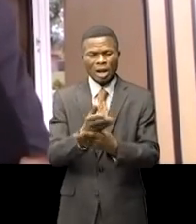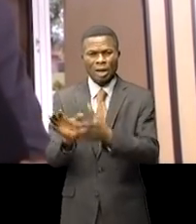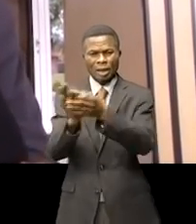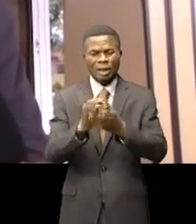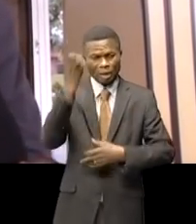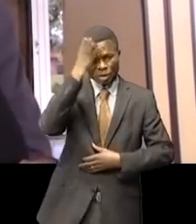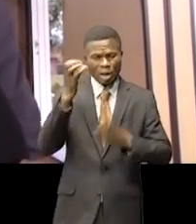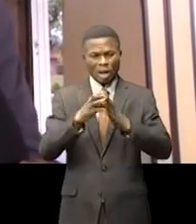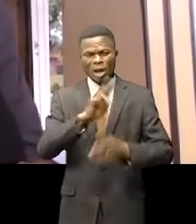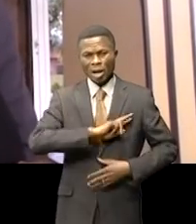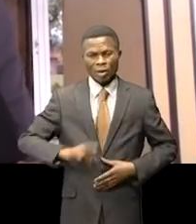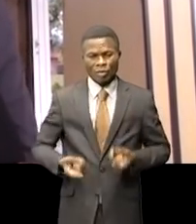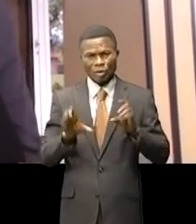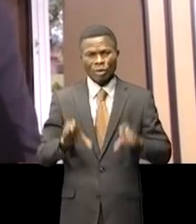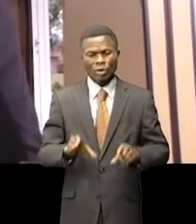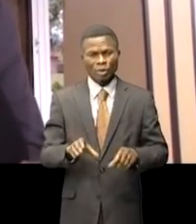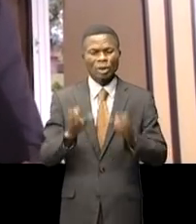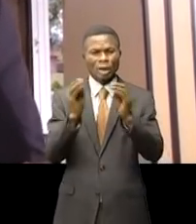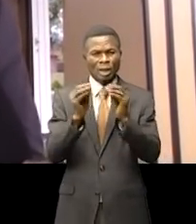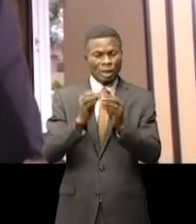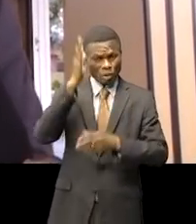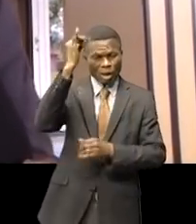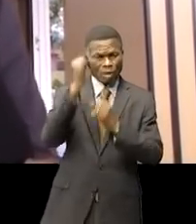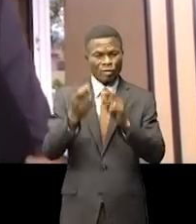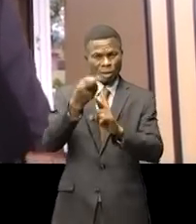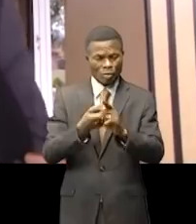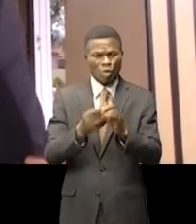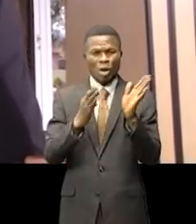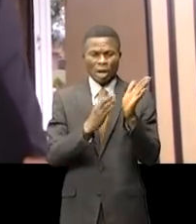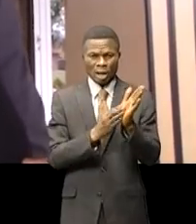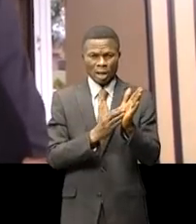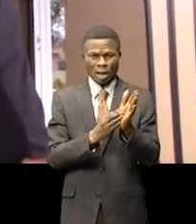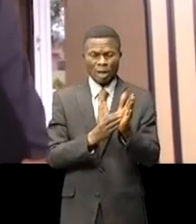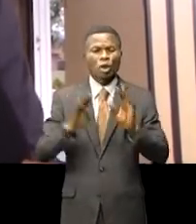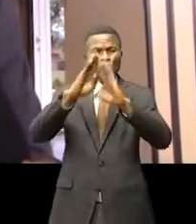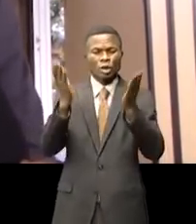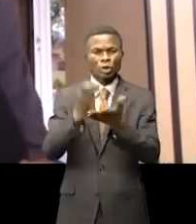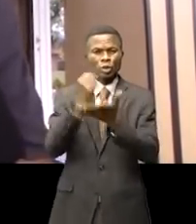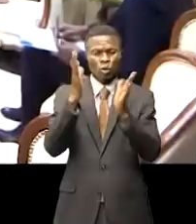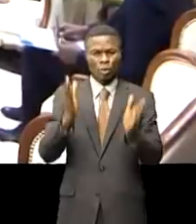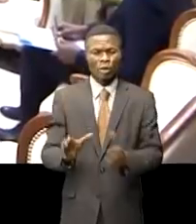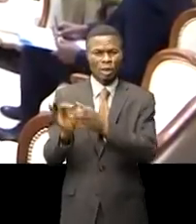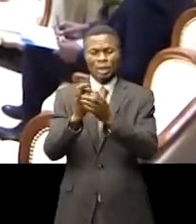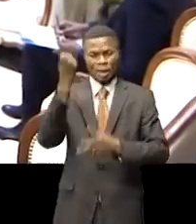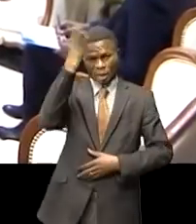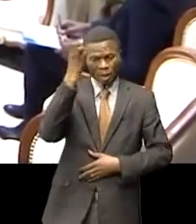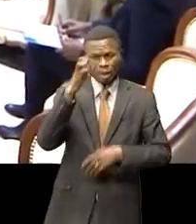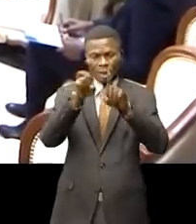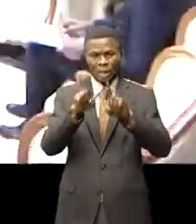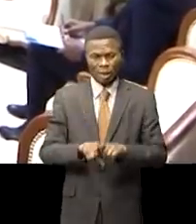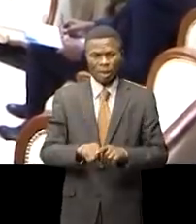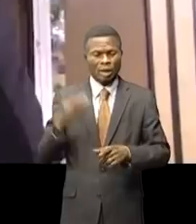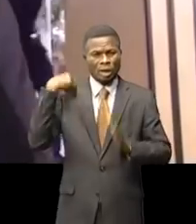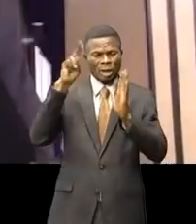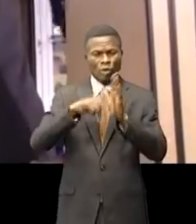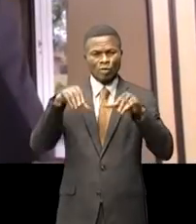du congo et donc il y aura une réunion à la fin du mois de septembre entre l'ensemble des ambassadeurs de l'union européenne et le gouvernement